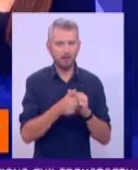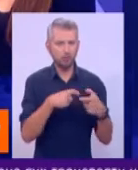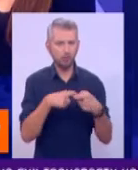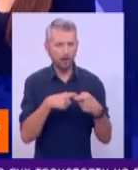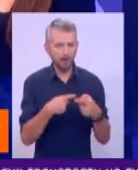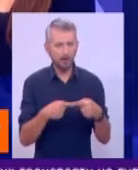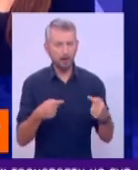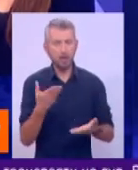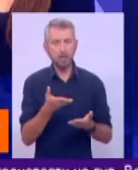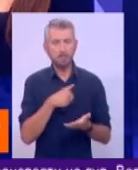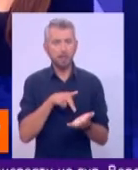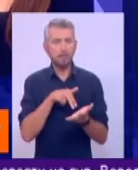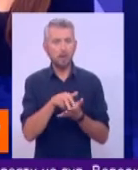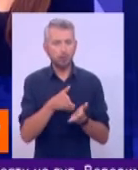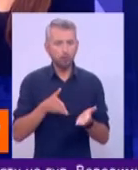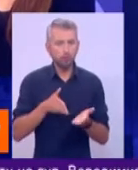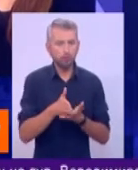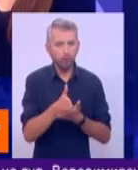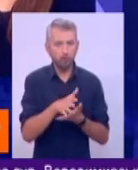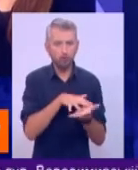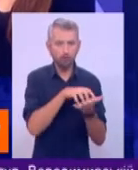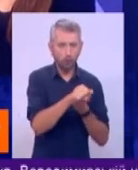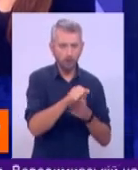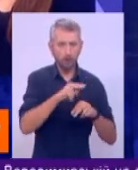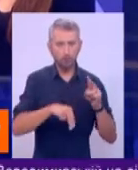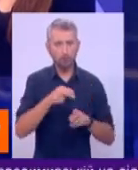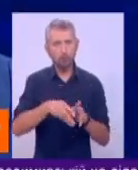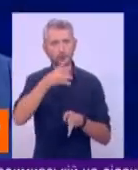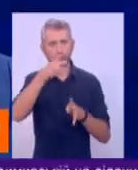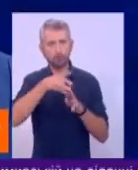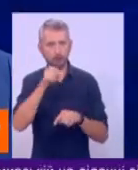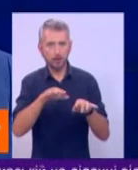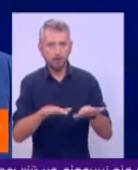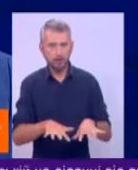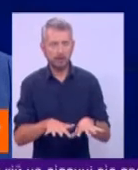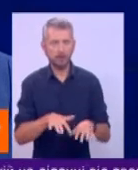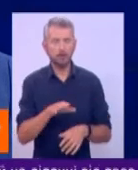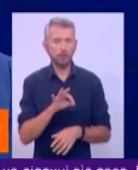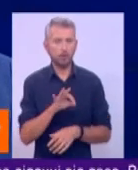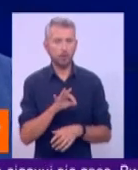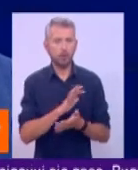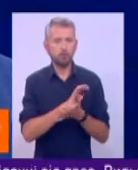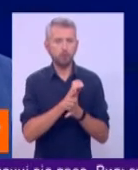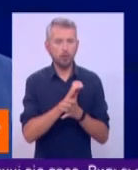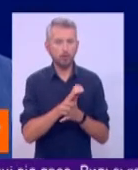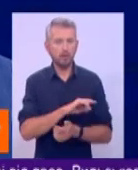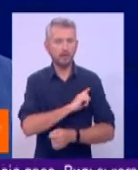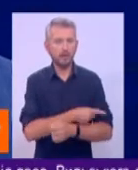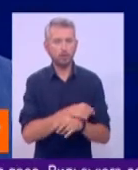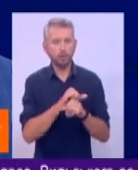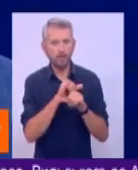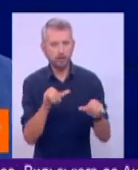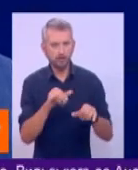мы пойдем путем сноса и постройки высотных домов на их месте, вот, то плотность резко